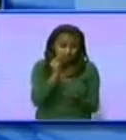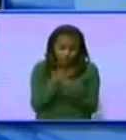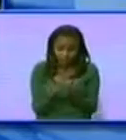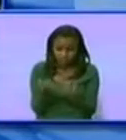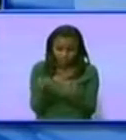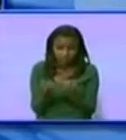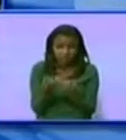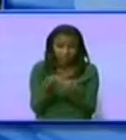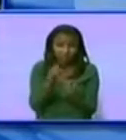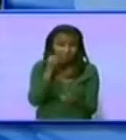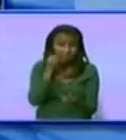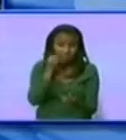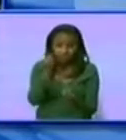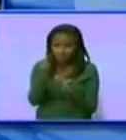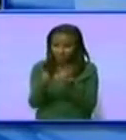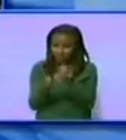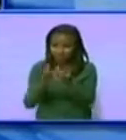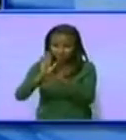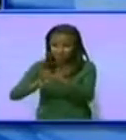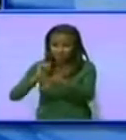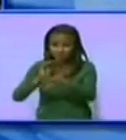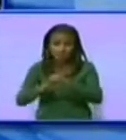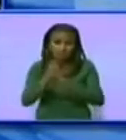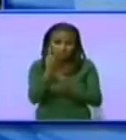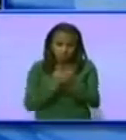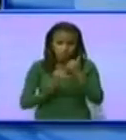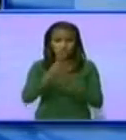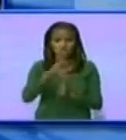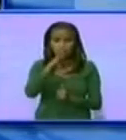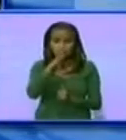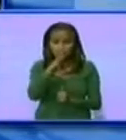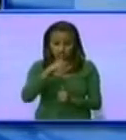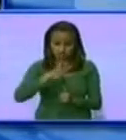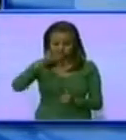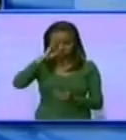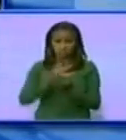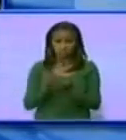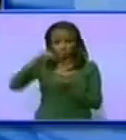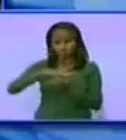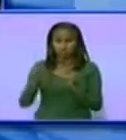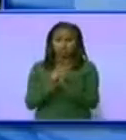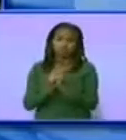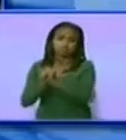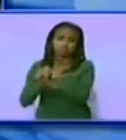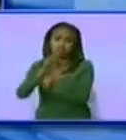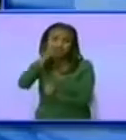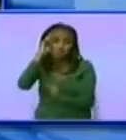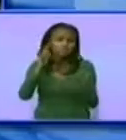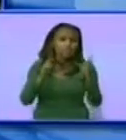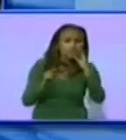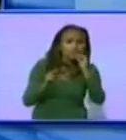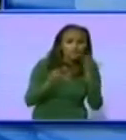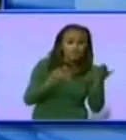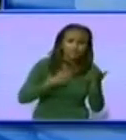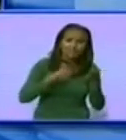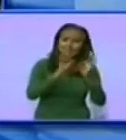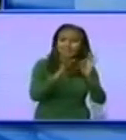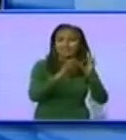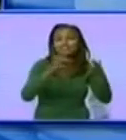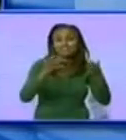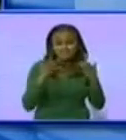በሚጠራሩበት ጊዜ ነው ብቸኛ ልጇን ይዛ የምትሄድ እናቴ የኔ እናት ብቻ ነች። ለምን እዛ የሚወራው ነገር ለሷ